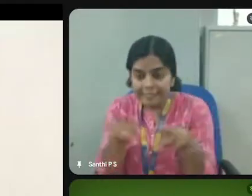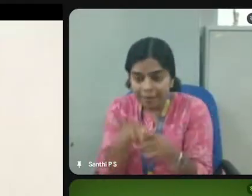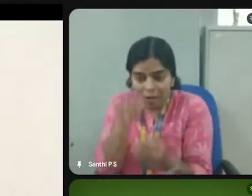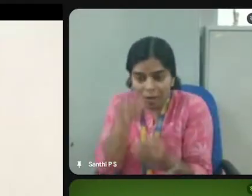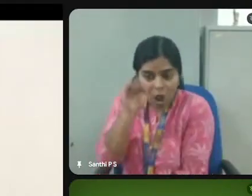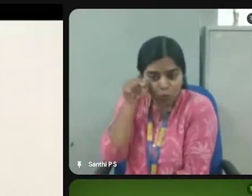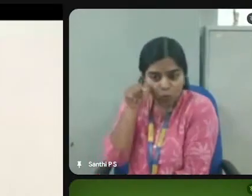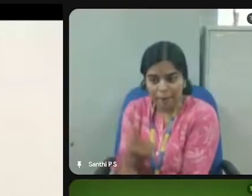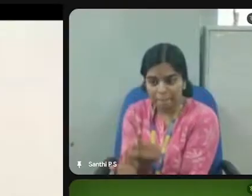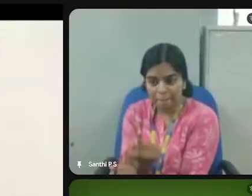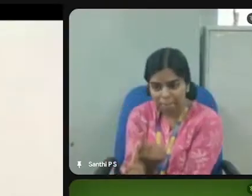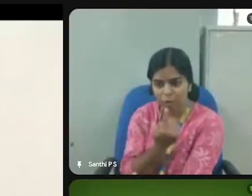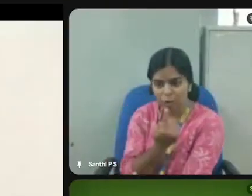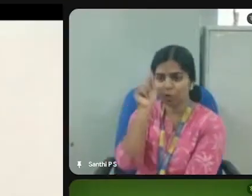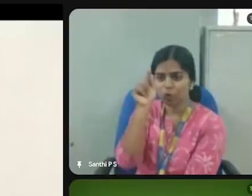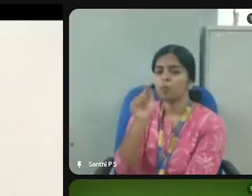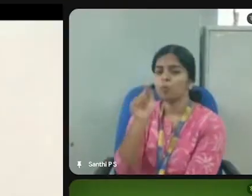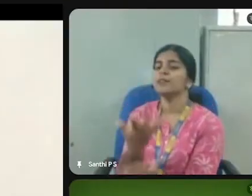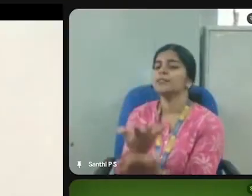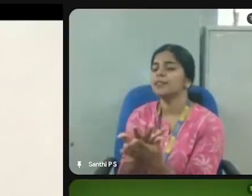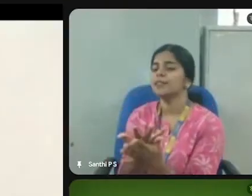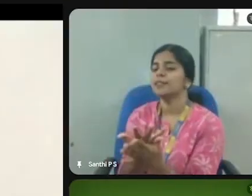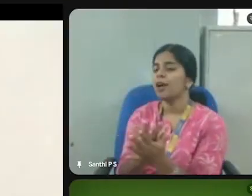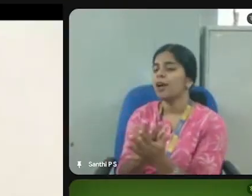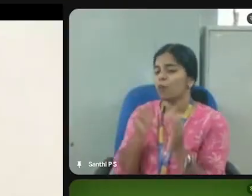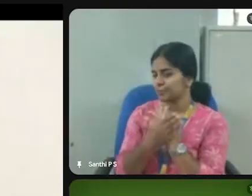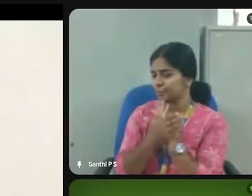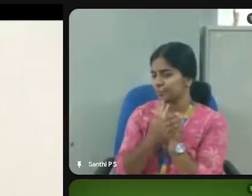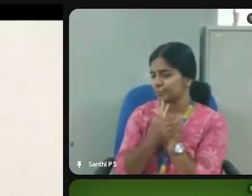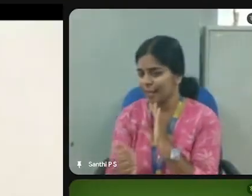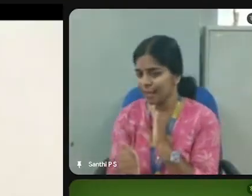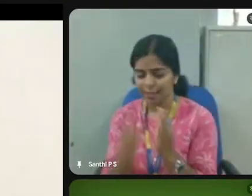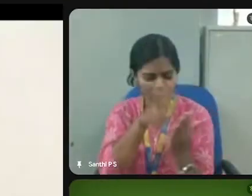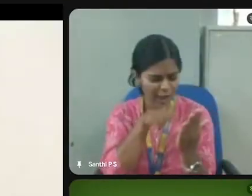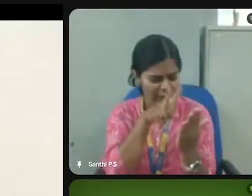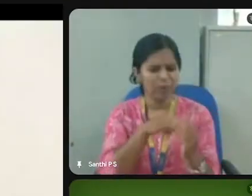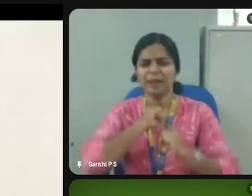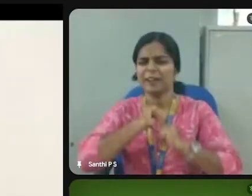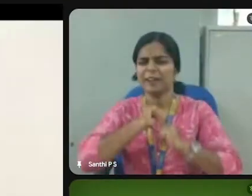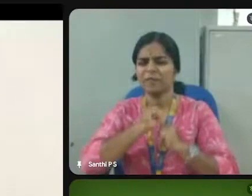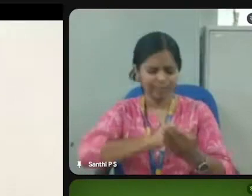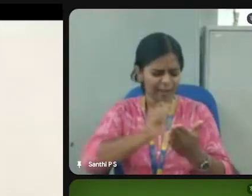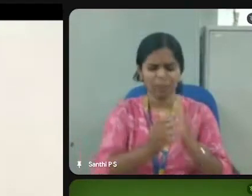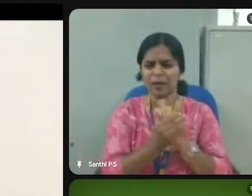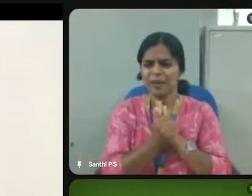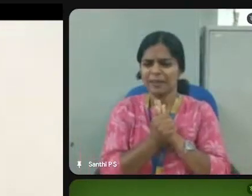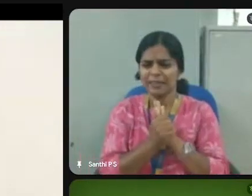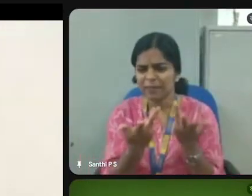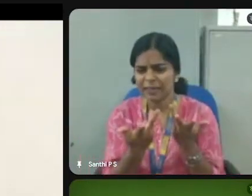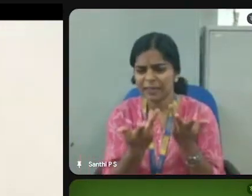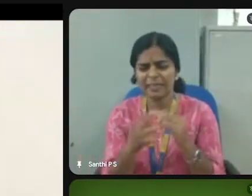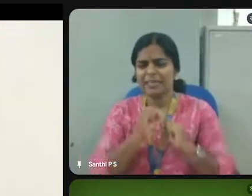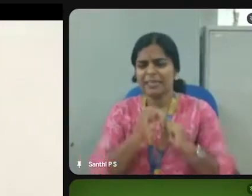പിന്നോക്കം നിൽക്കുന്നത്, എഴുതുമ്പോൾ ഏതൊക്കെ രീതിയിലുള്ള എഴുത്താണ് അവർക്ക് ബുദ്ധിമുട്ട്, വായിക്കുമ്പോൾ എന്തൊക്കെയാണ് അവർക്ക് പ്രയാസങ്ങൾ, ഗണിതം കൈകാര്യം ചെയ്യുമ്പോൾ അത്